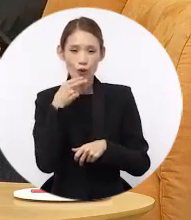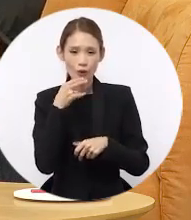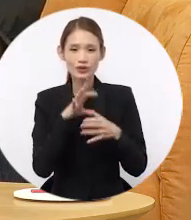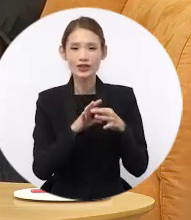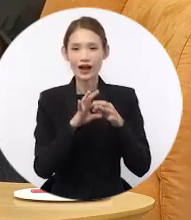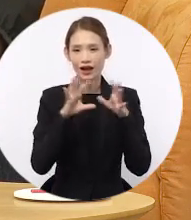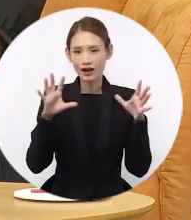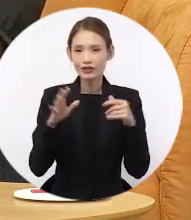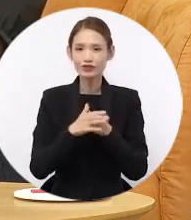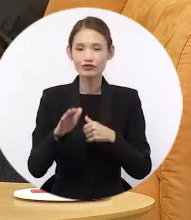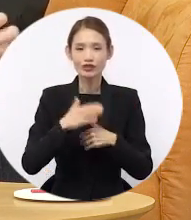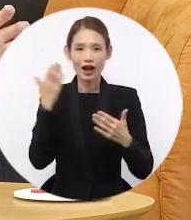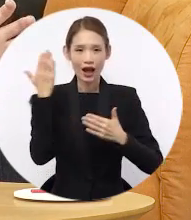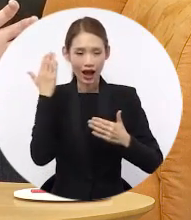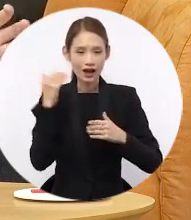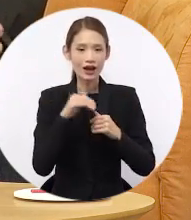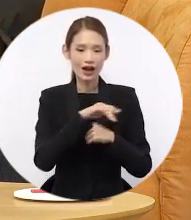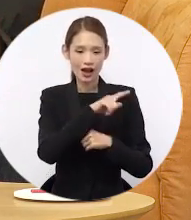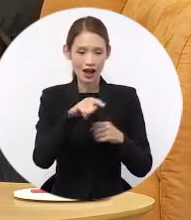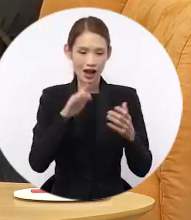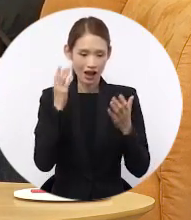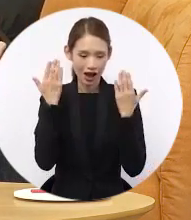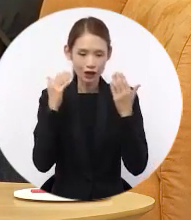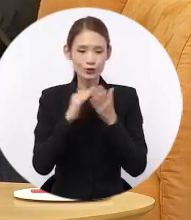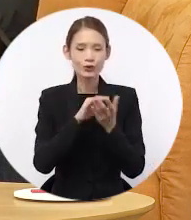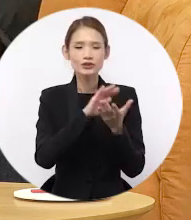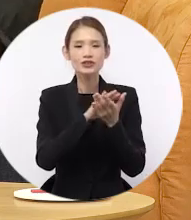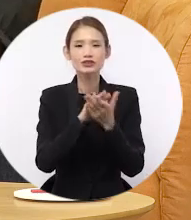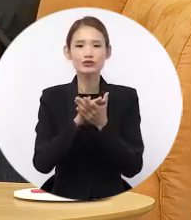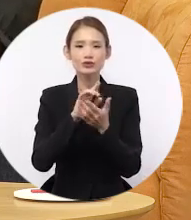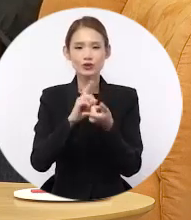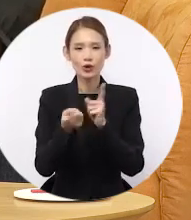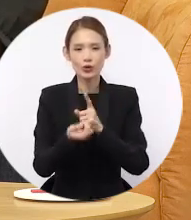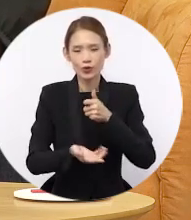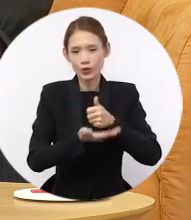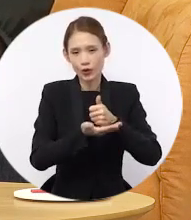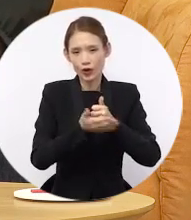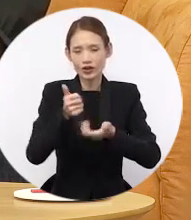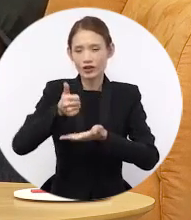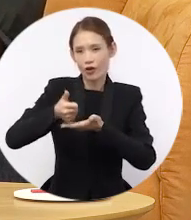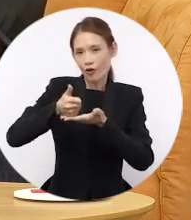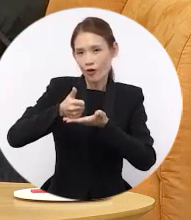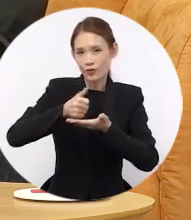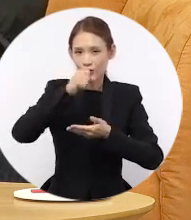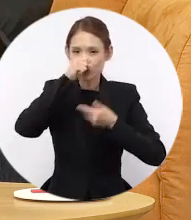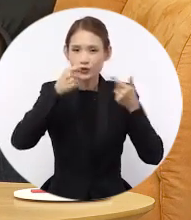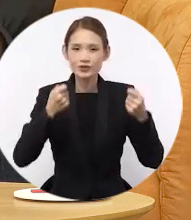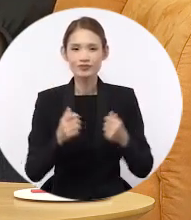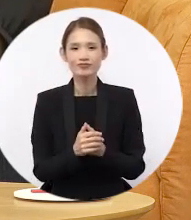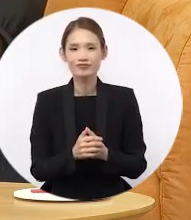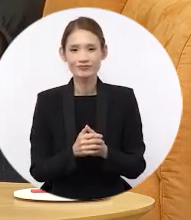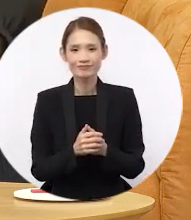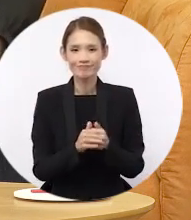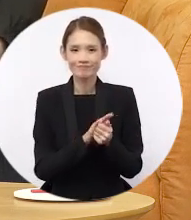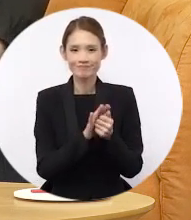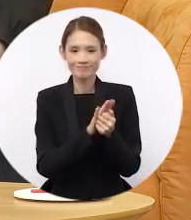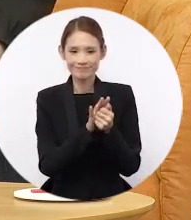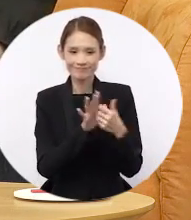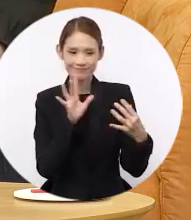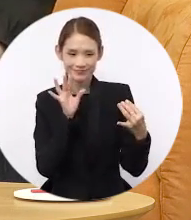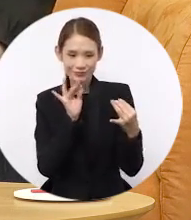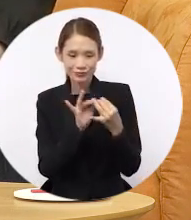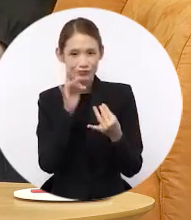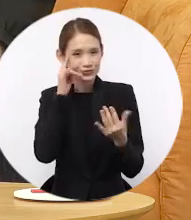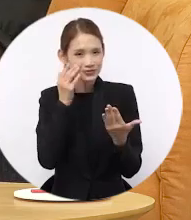떠나서 우리들의 학교가 이제 친구들끼리 서로서로 도움을 줄 수 있도록 격려를 해주었으면 하는 마음입니다. 지금